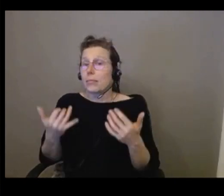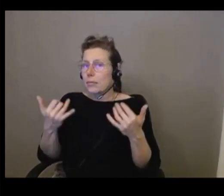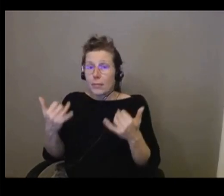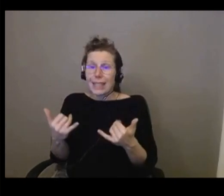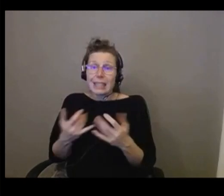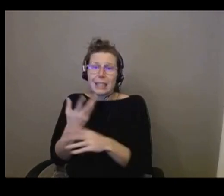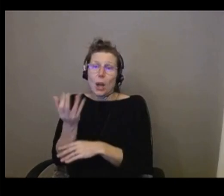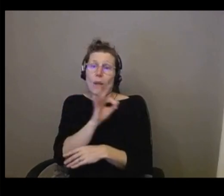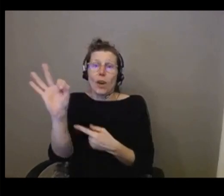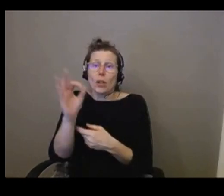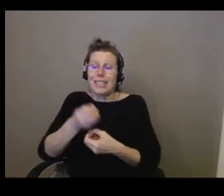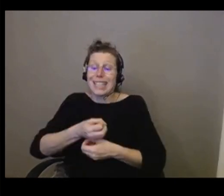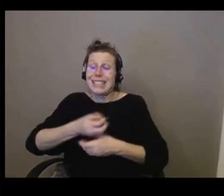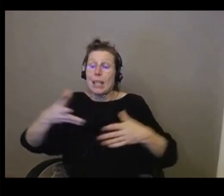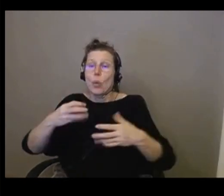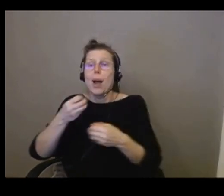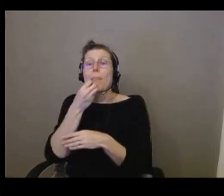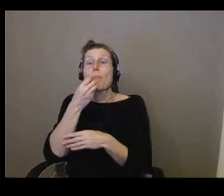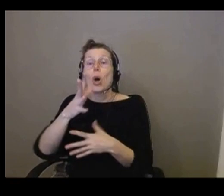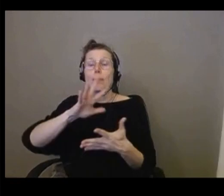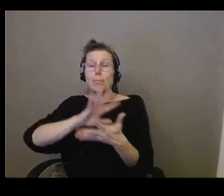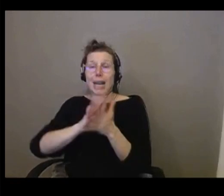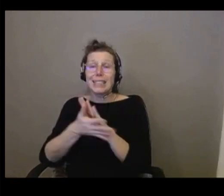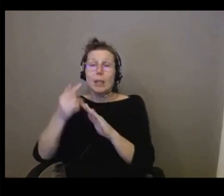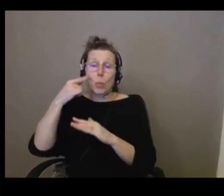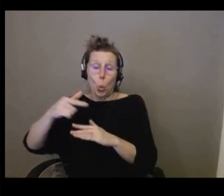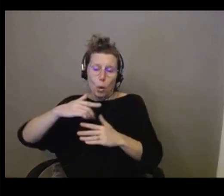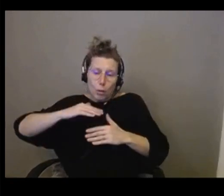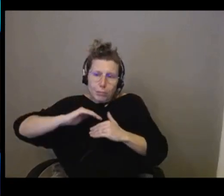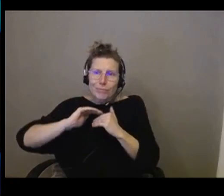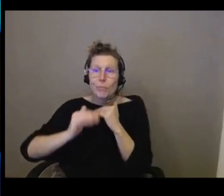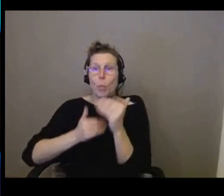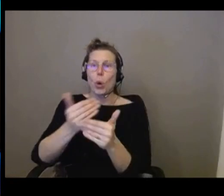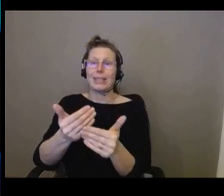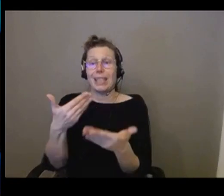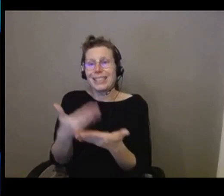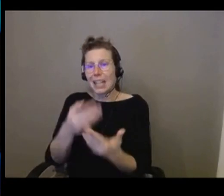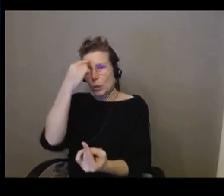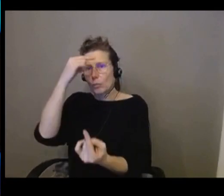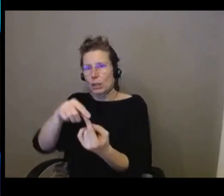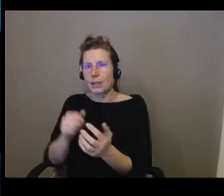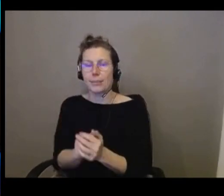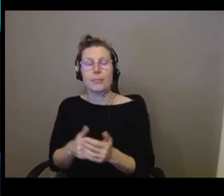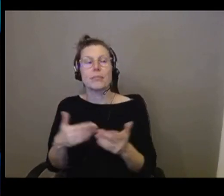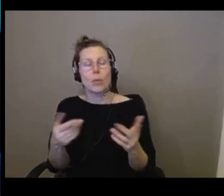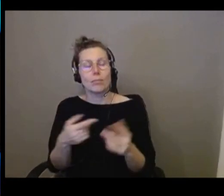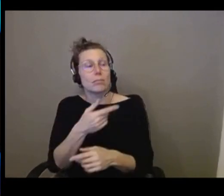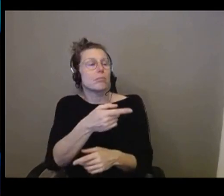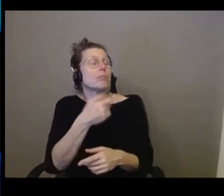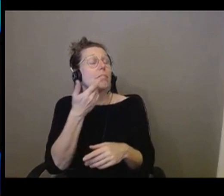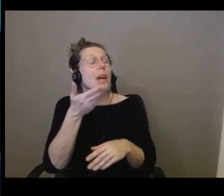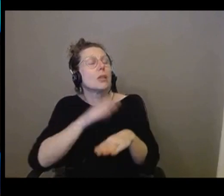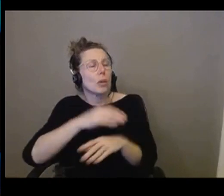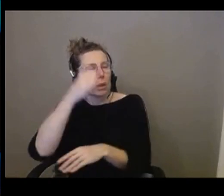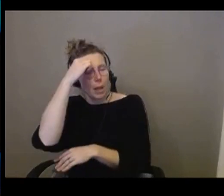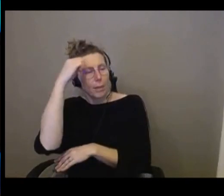je dirais, donc, pour s'améliorer. Et le but, c'est de progresser, de s'améliorer. Alors, vous nous parlez des États-Unis, et il nous vient tout droit des États-Unis, et il a